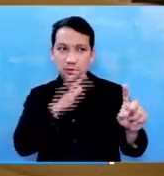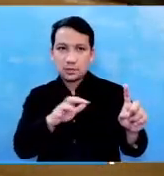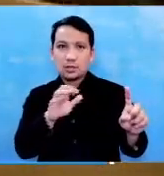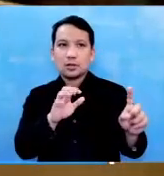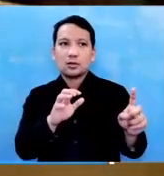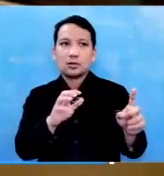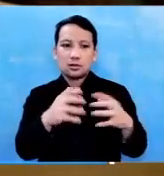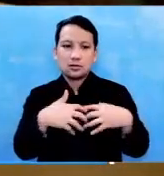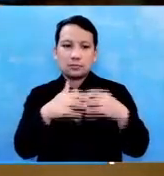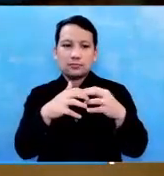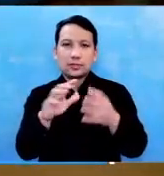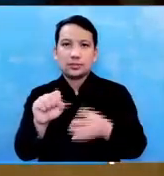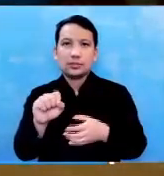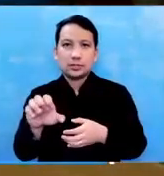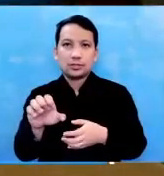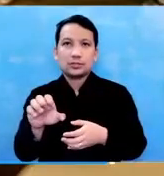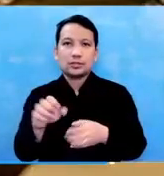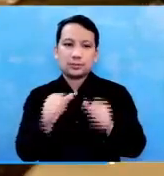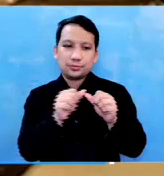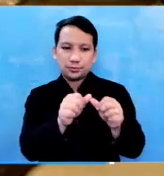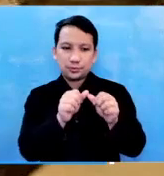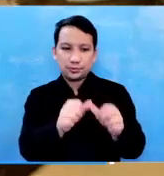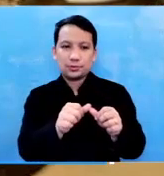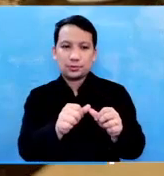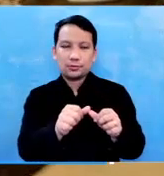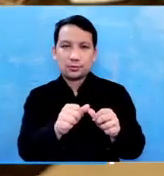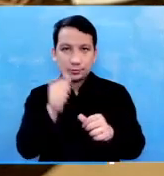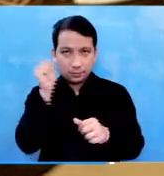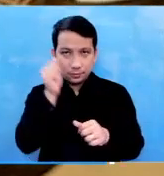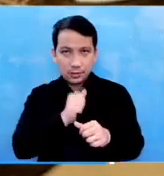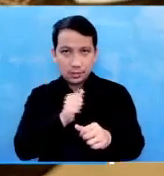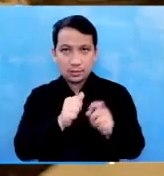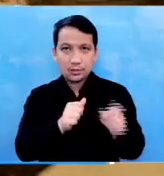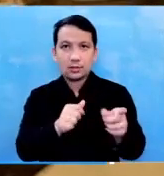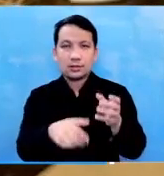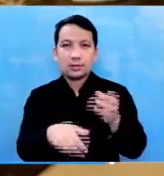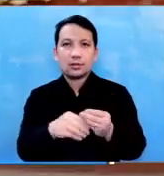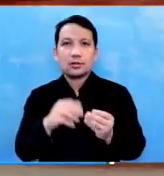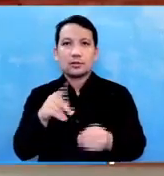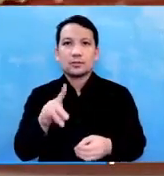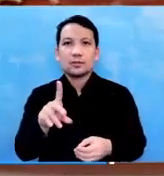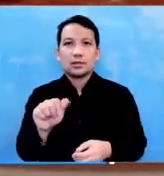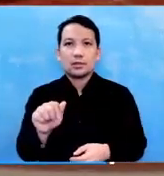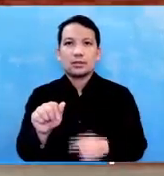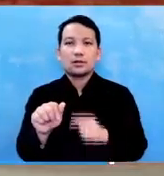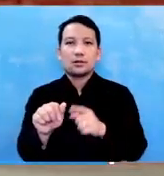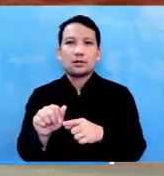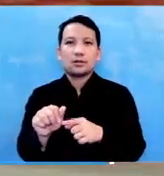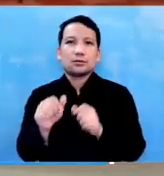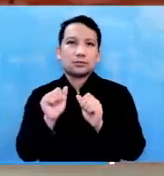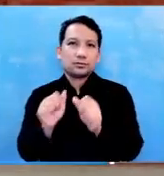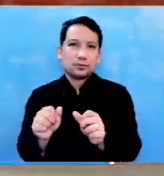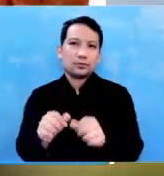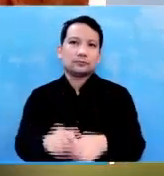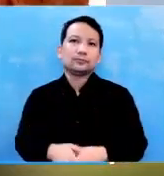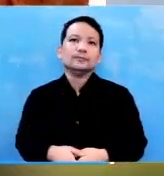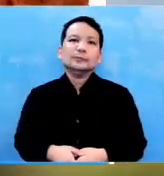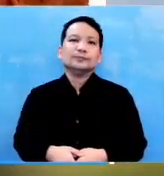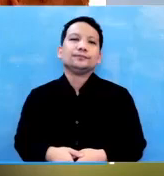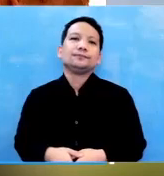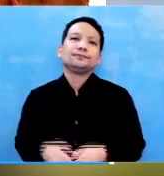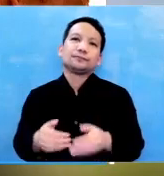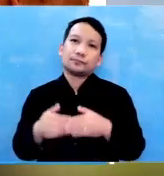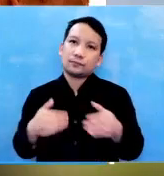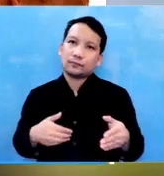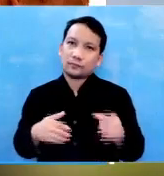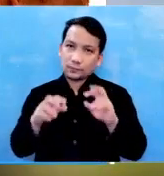tracking. So continuous po na pinagsagaan po ng ating operatives ng PIDEA. Mm-hmm. Sir, base po dun sa